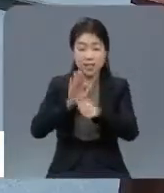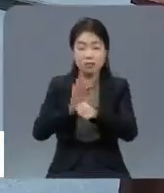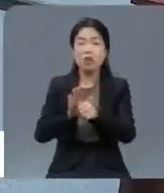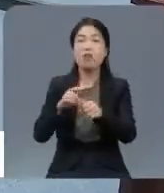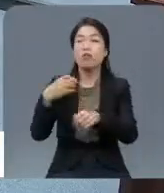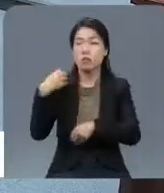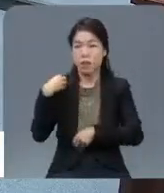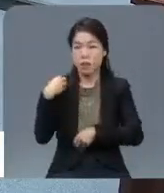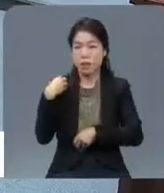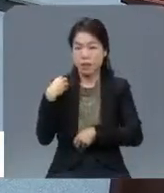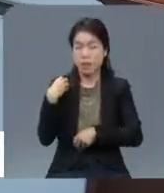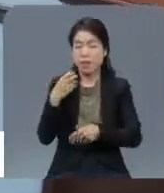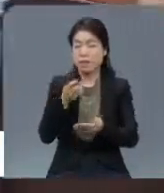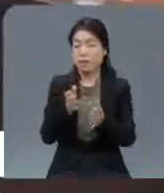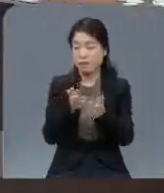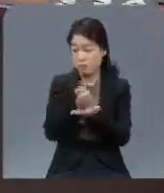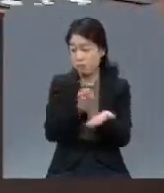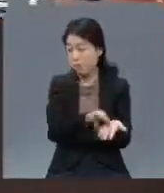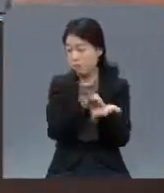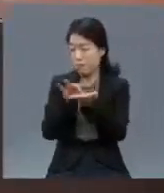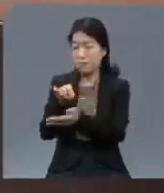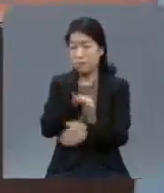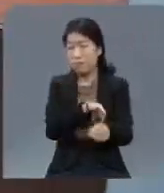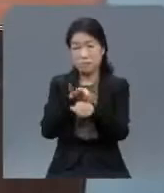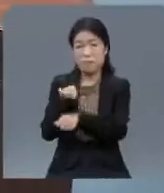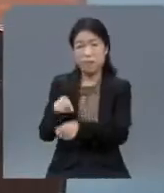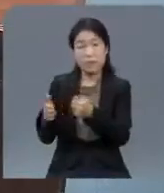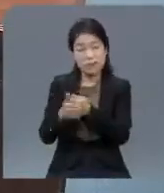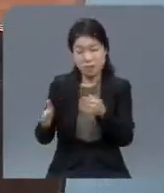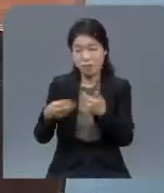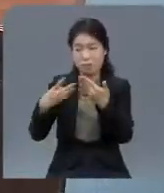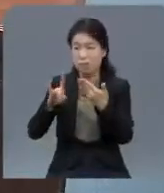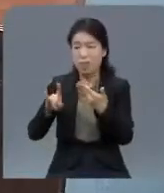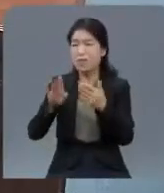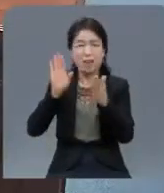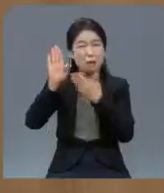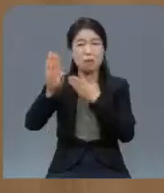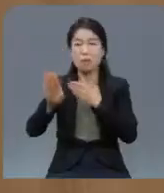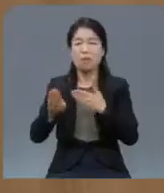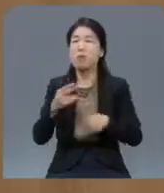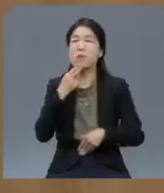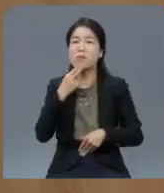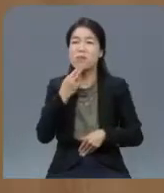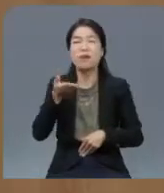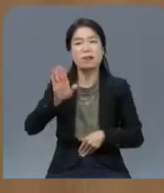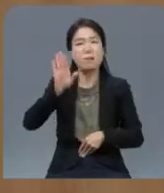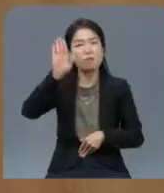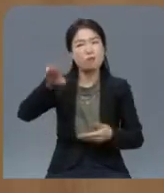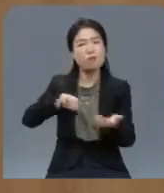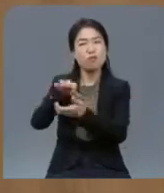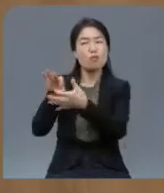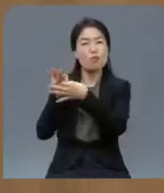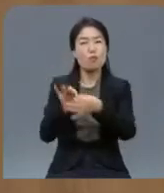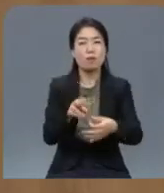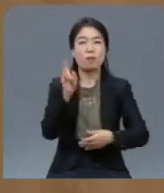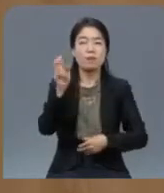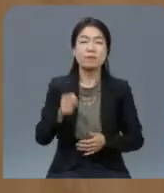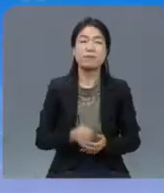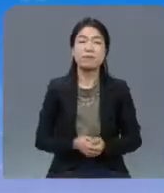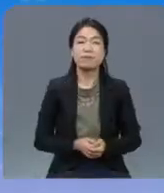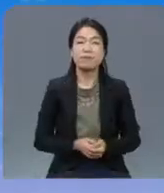9대 의회에서는 사실상 불가능한 채용 방식이지만 논란은 계속될 전망입니다. KBS 뉴스 최진입니다.